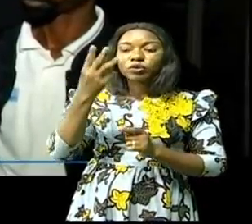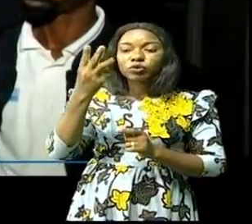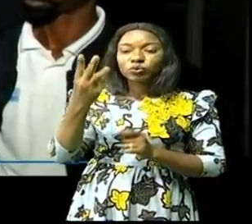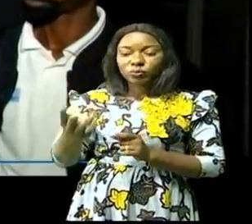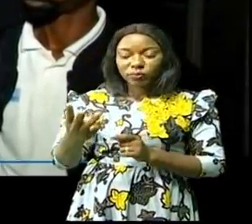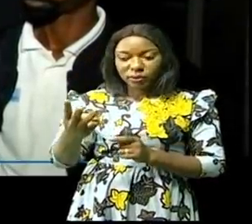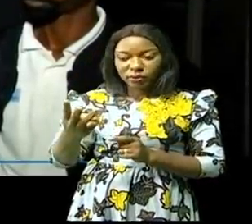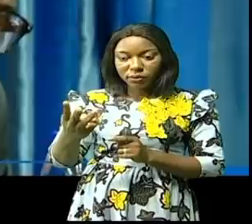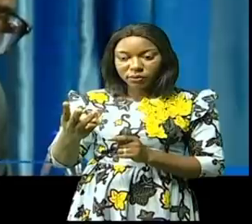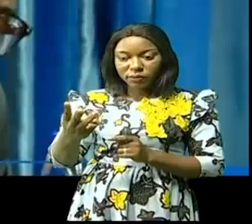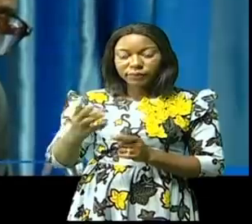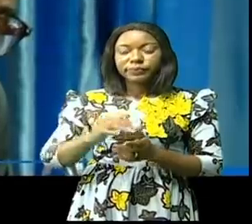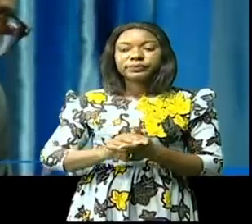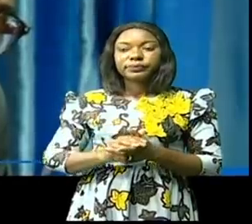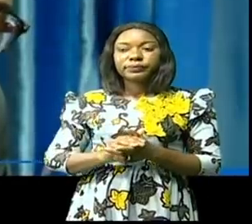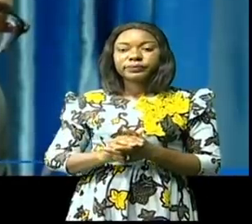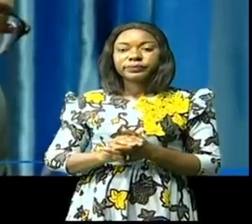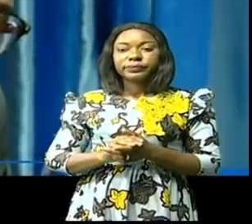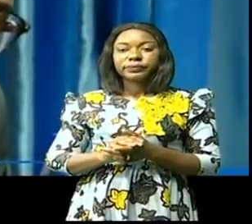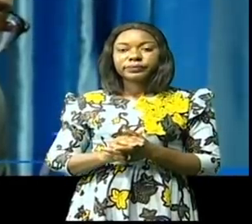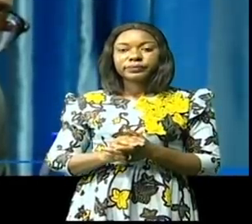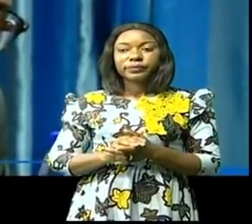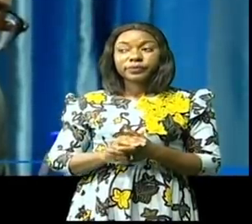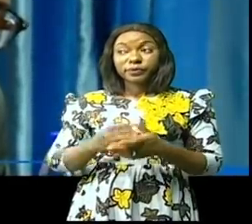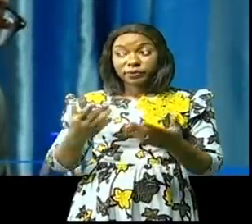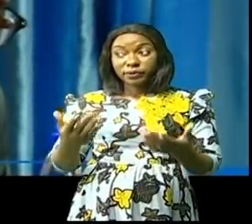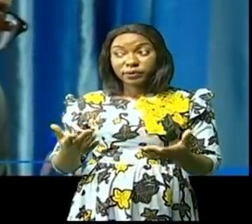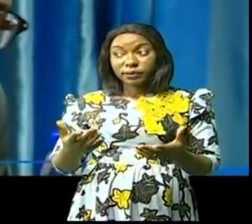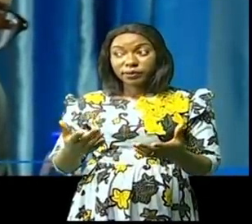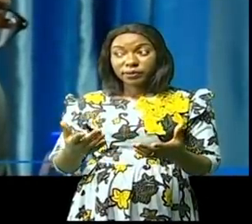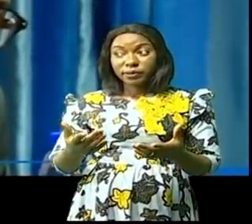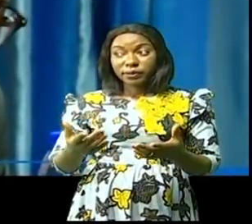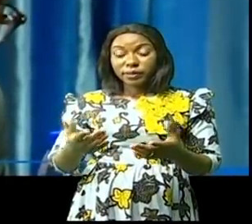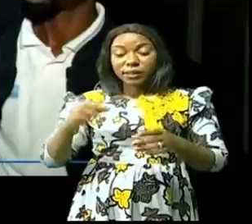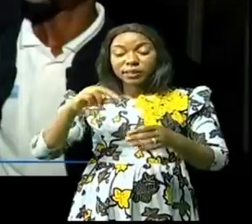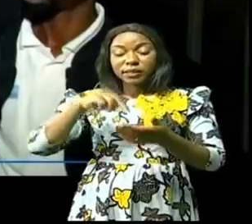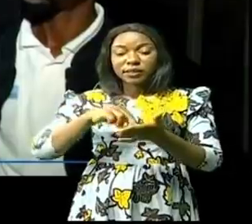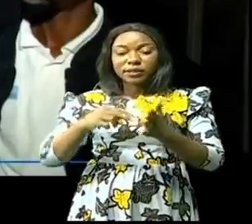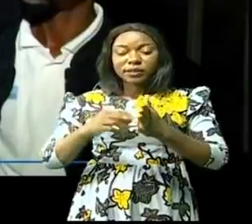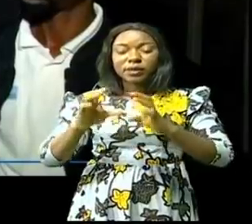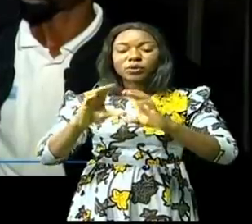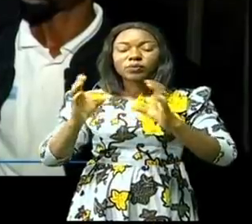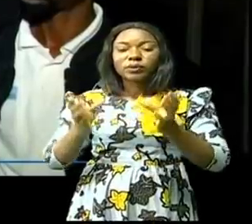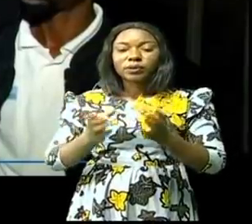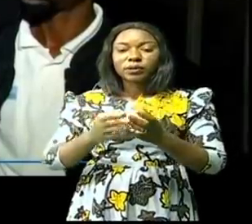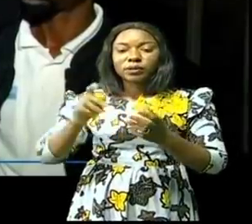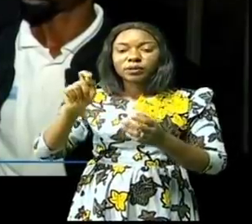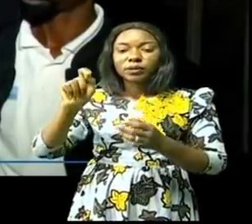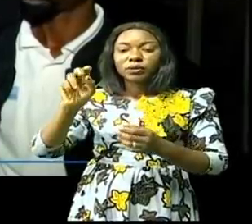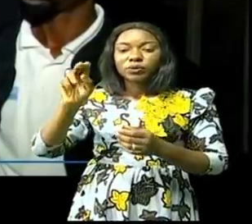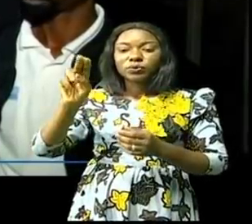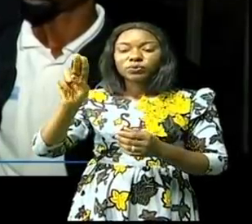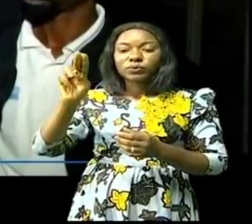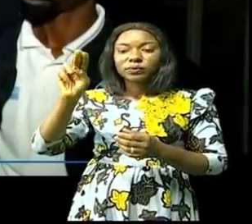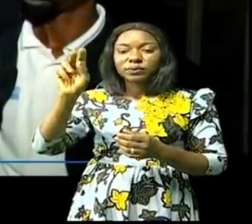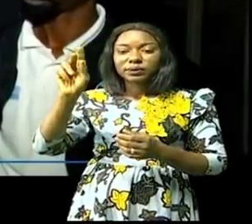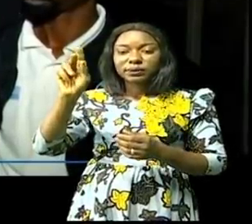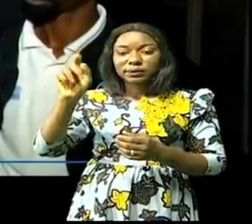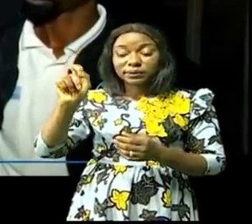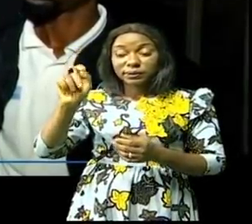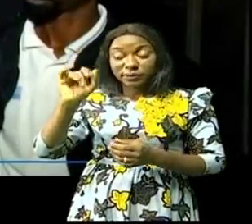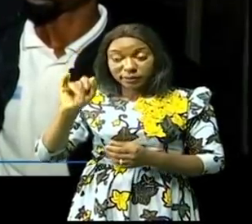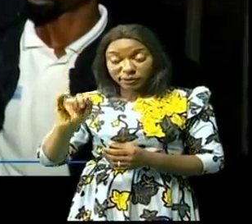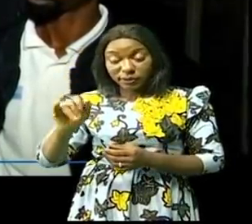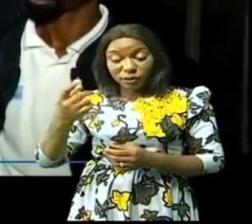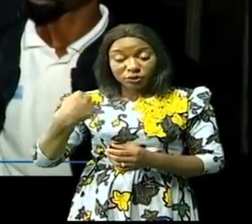du 23 mars, que c'est un mouvement de la communauté Tutsi. Nous nous inscrivons